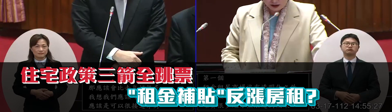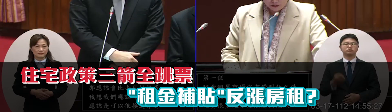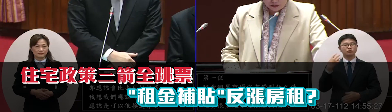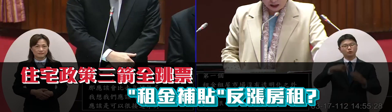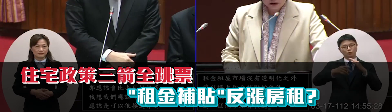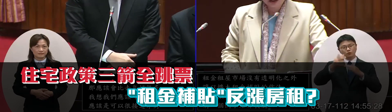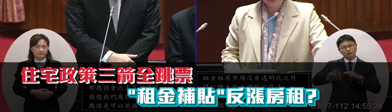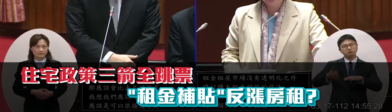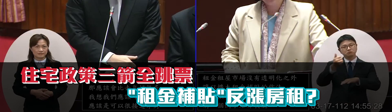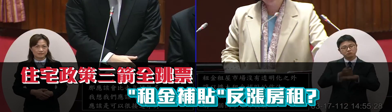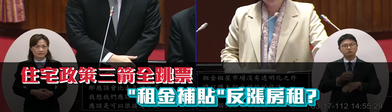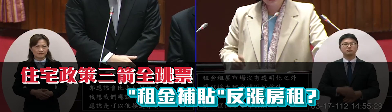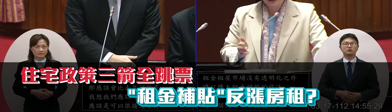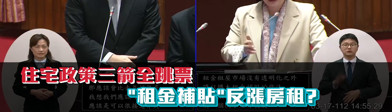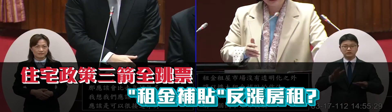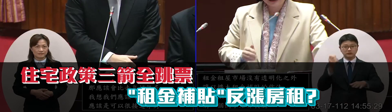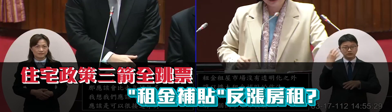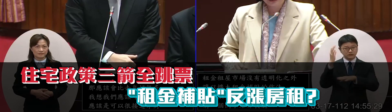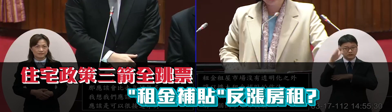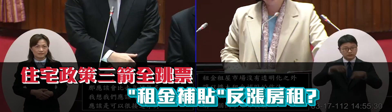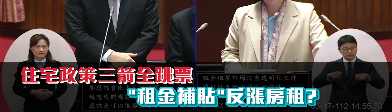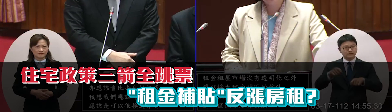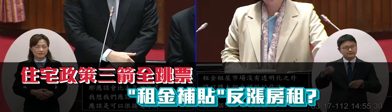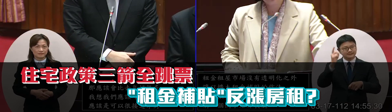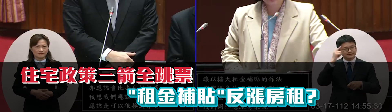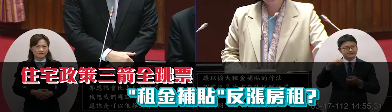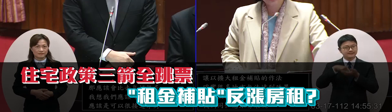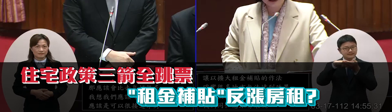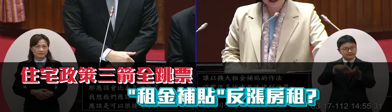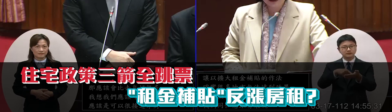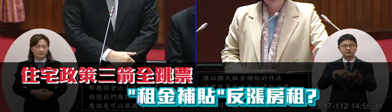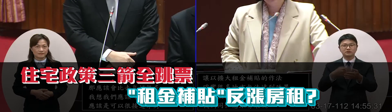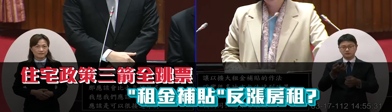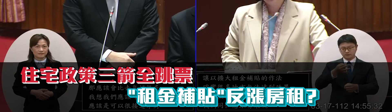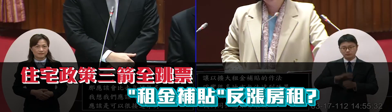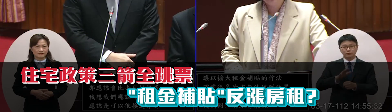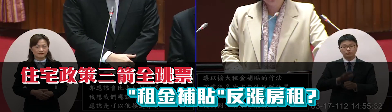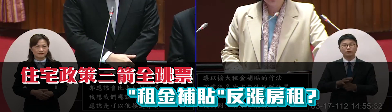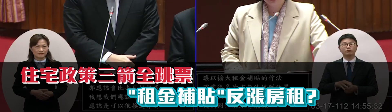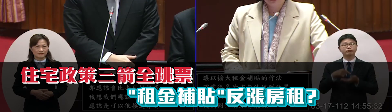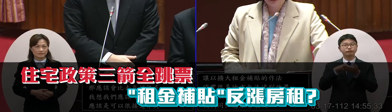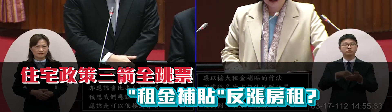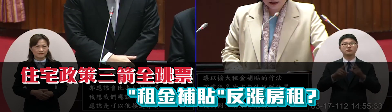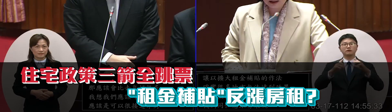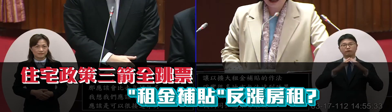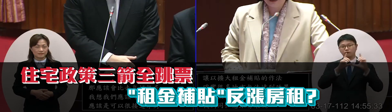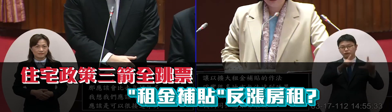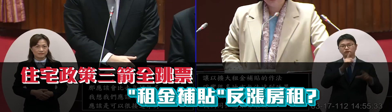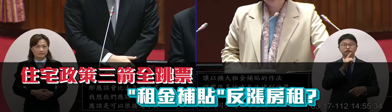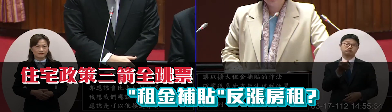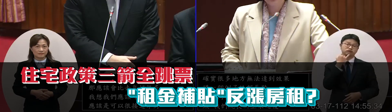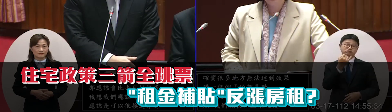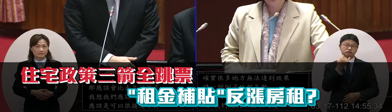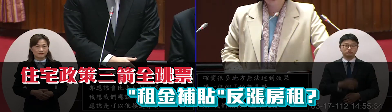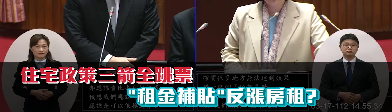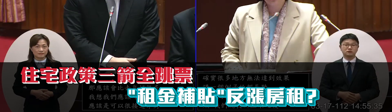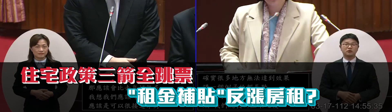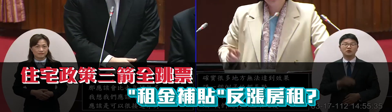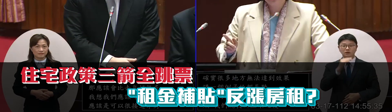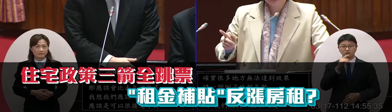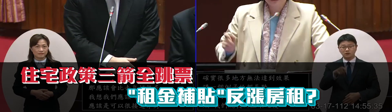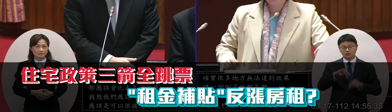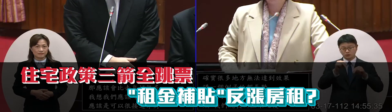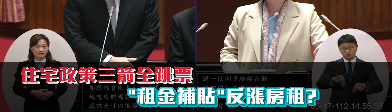上来之后，部长有个新政策，他想要来提这样的一个补贴的申请， 房东说可以啊，契约到